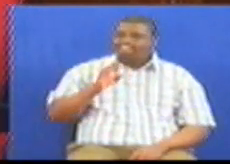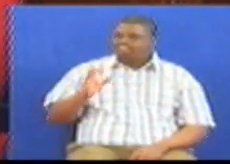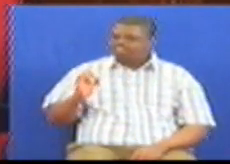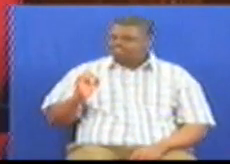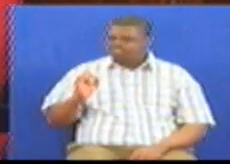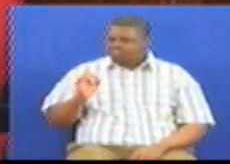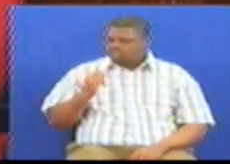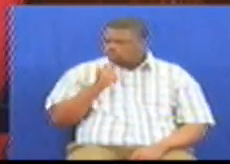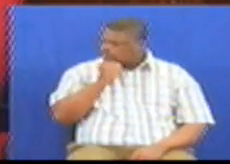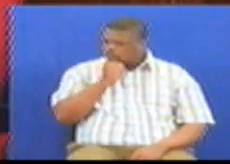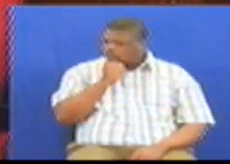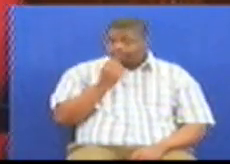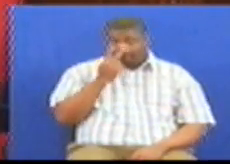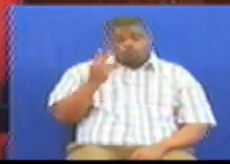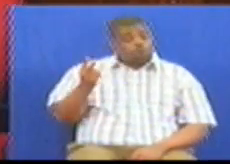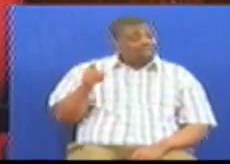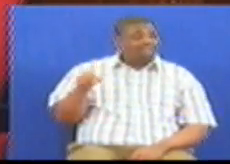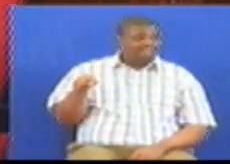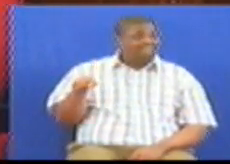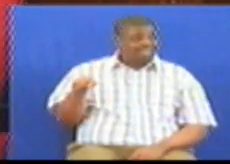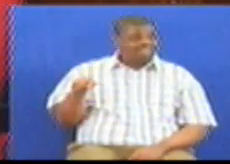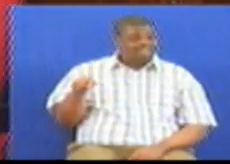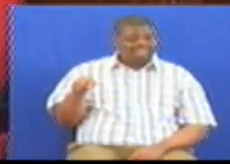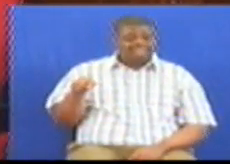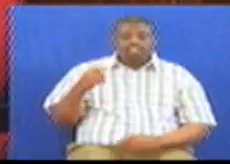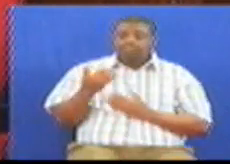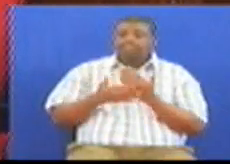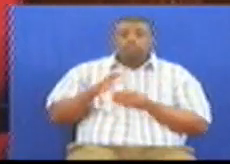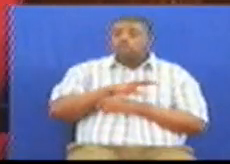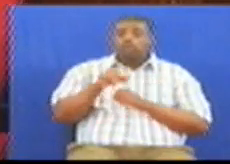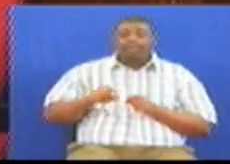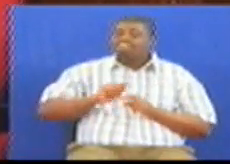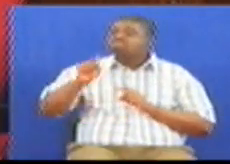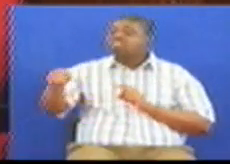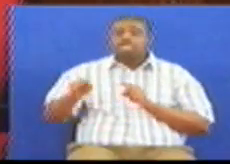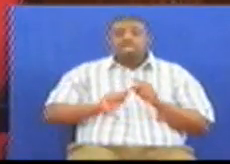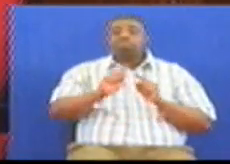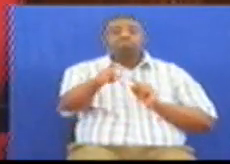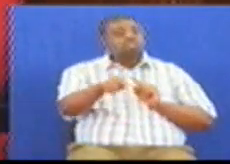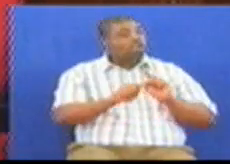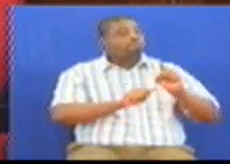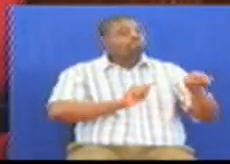Mheshimiwa Sulemani Jafu, mmemwona anazunguka nchi nzima, mikoa yote.